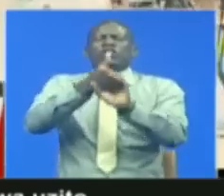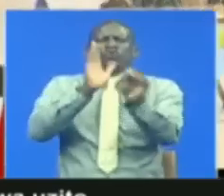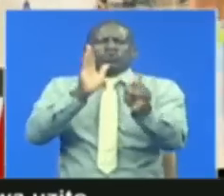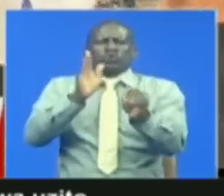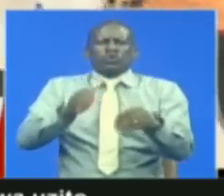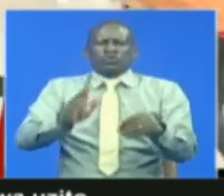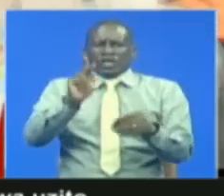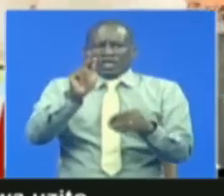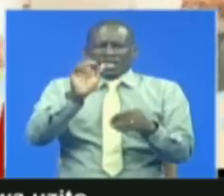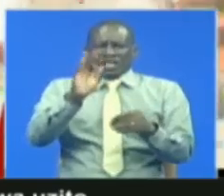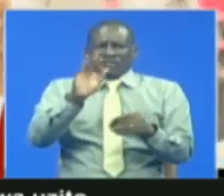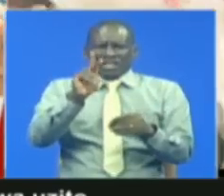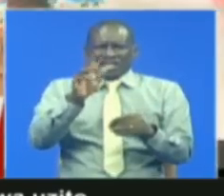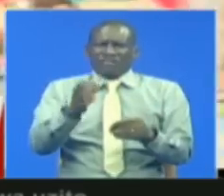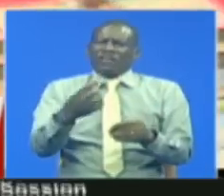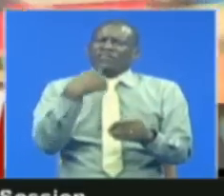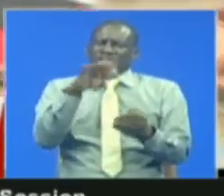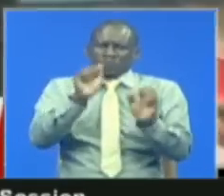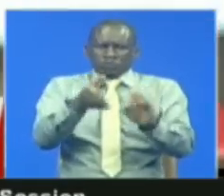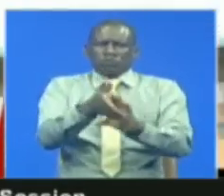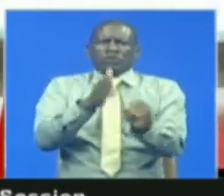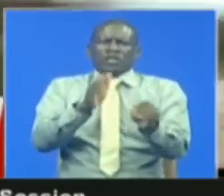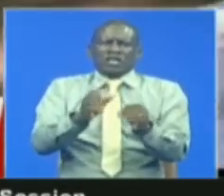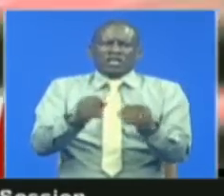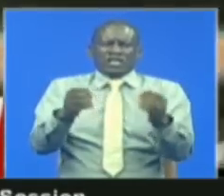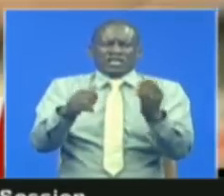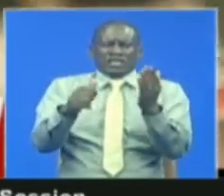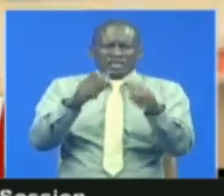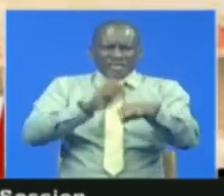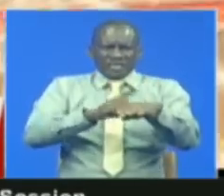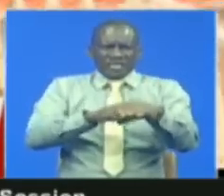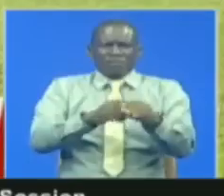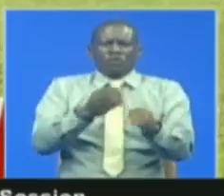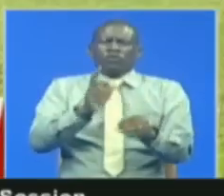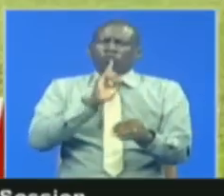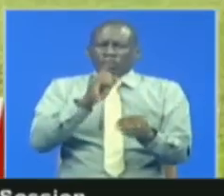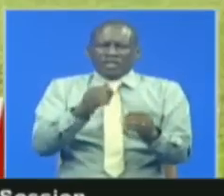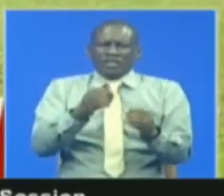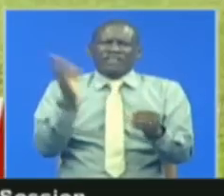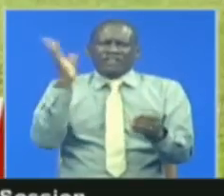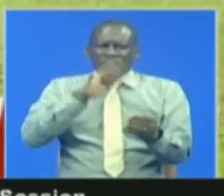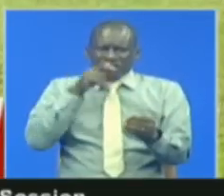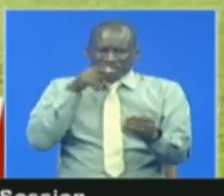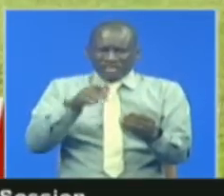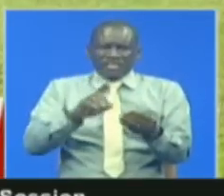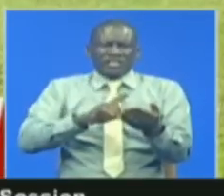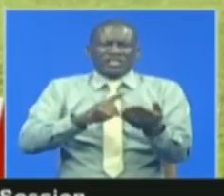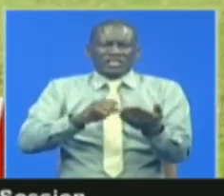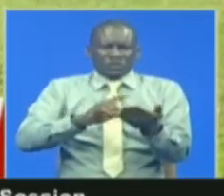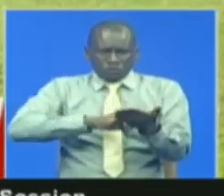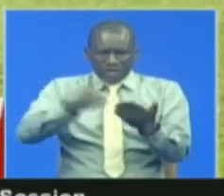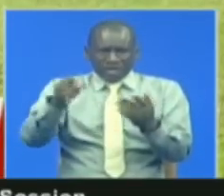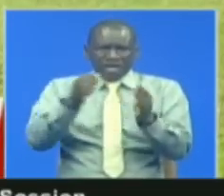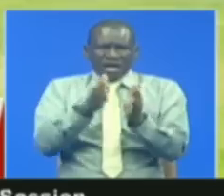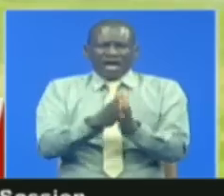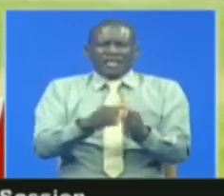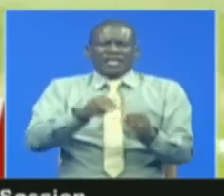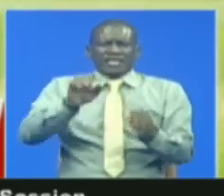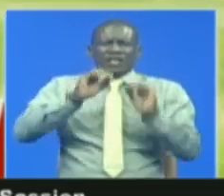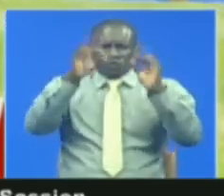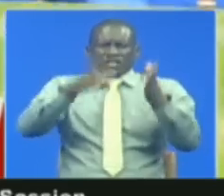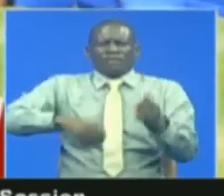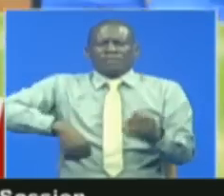kandanda nchini FKF. Muda wa ilani ulikamilika Jumanne wiki hii na Migne amelipwa miezi ya Septemba na Oktoba na